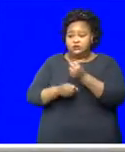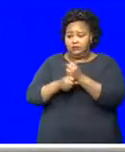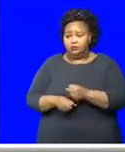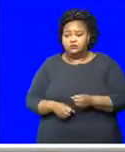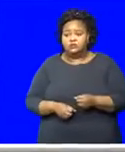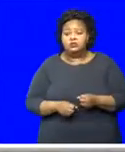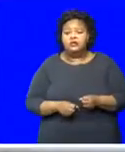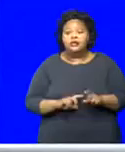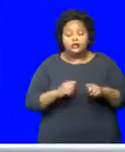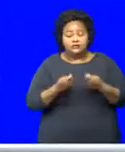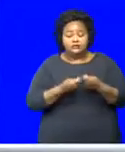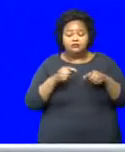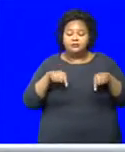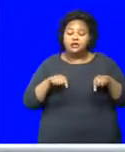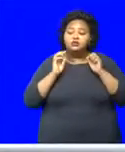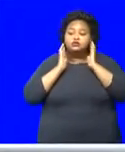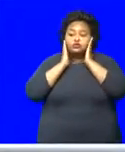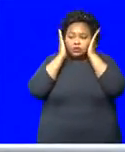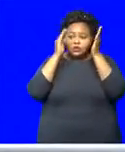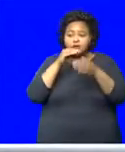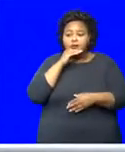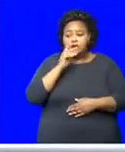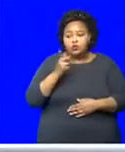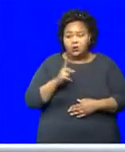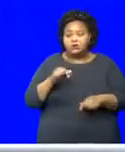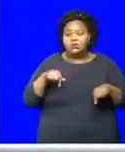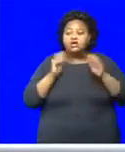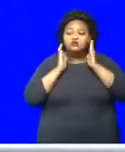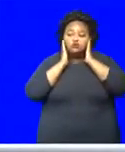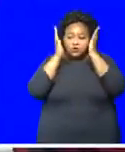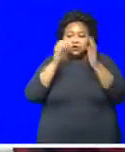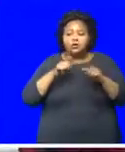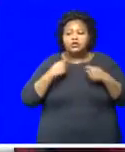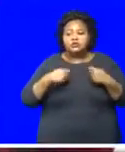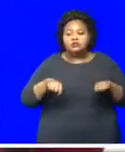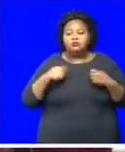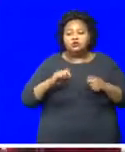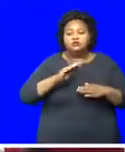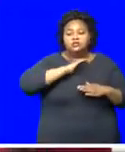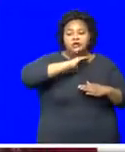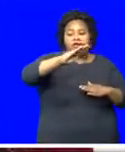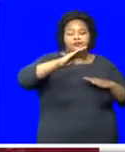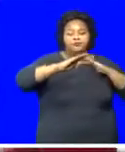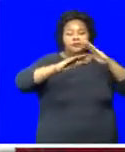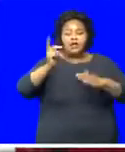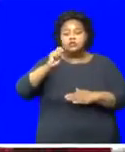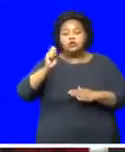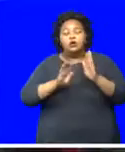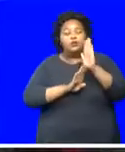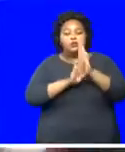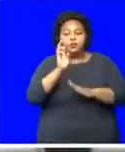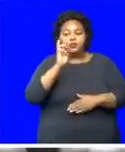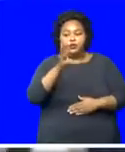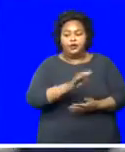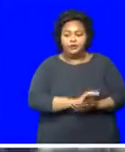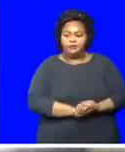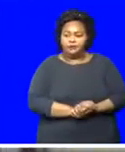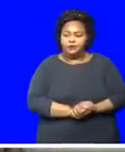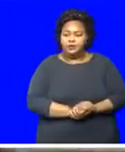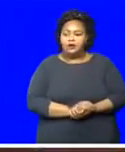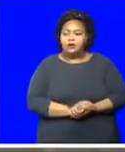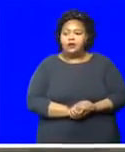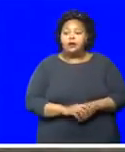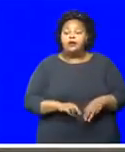iTaekwondo indlondlobale lapha eSwatini nakhona esifundzeni seNingizimu neAfrica. Kanzi kule midlalo bekunabadlali ababuye emaveni la